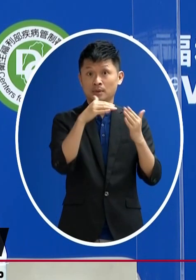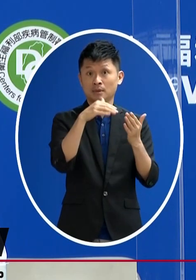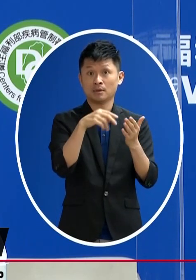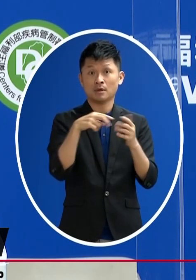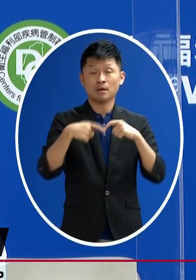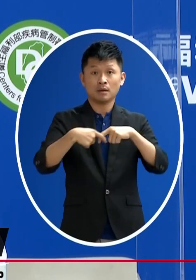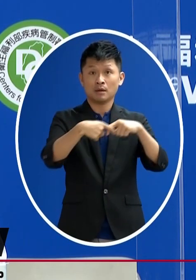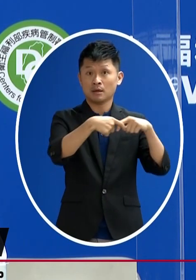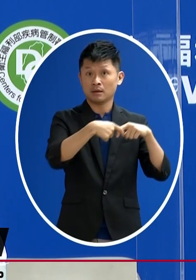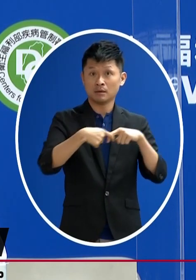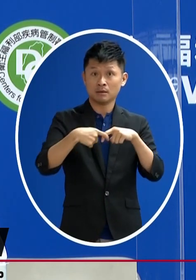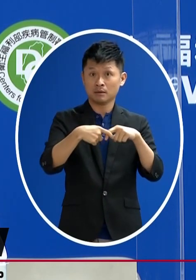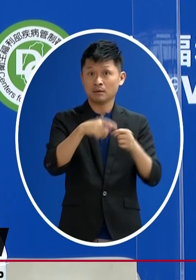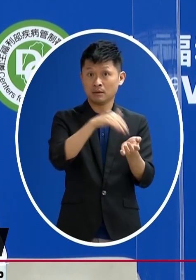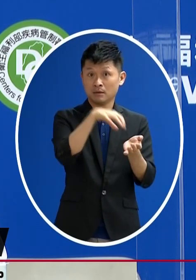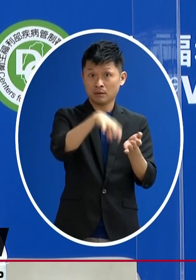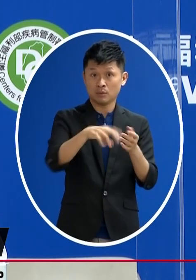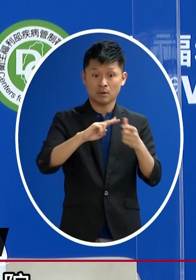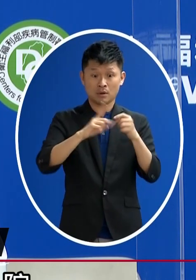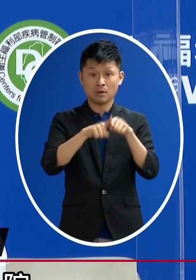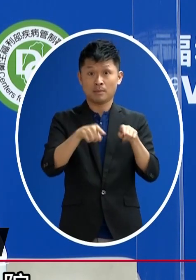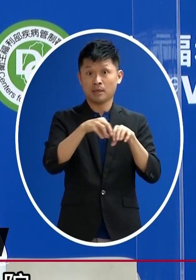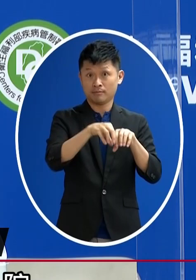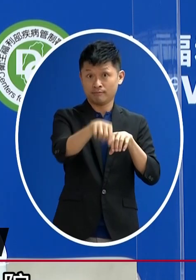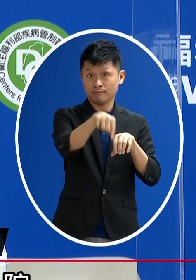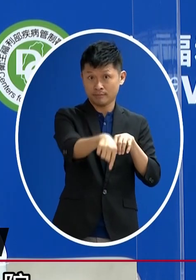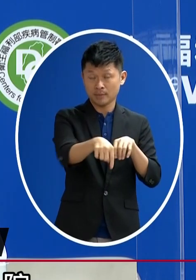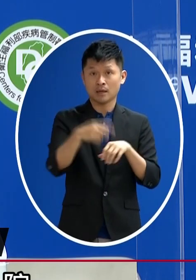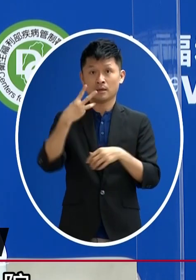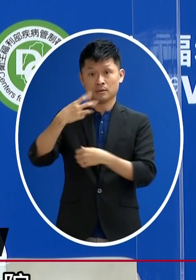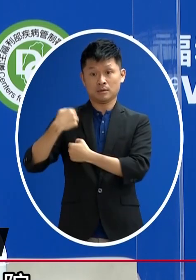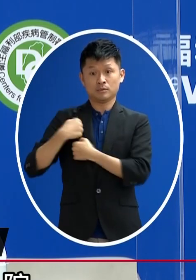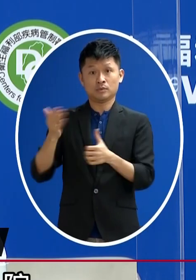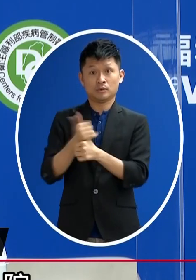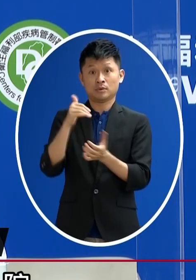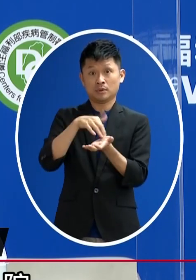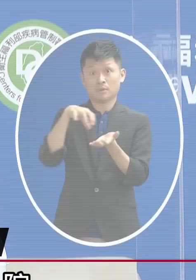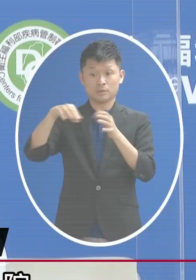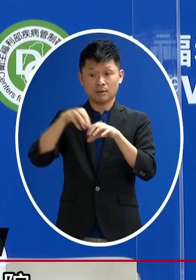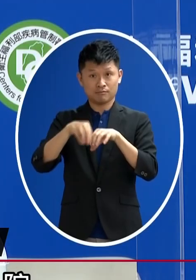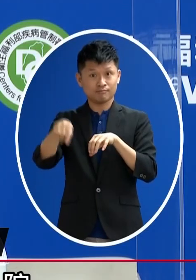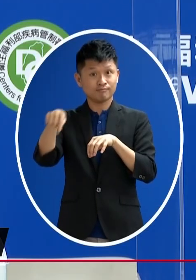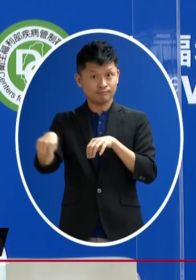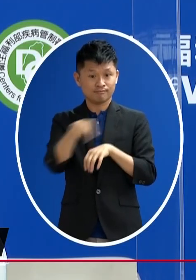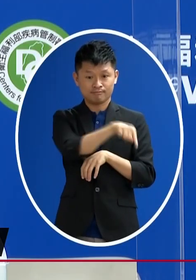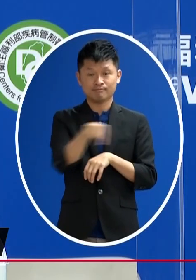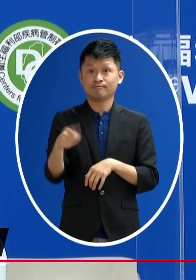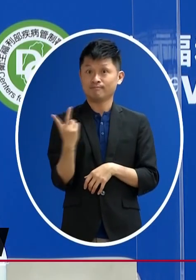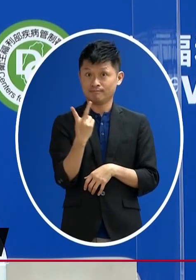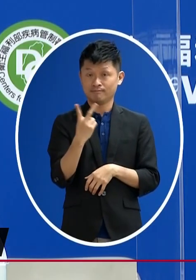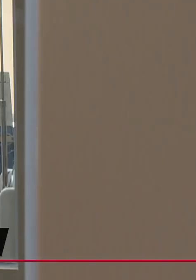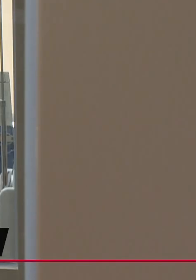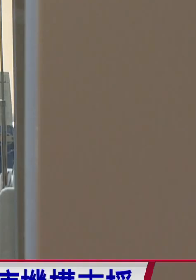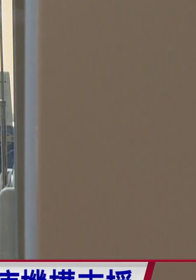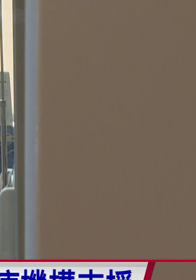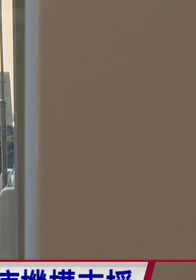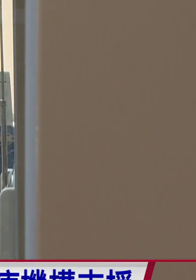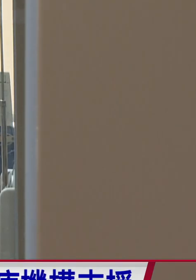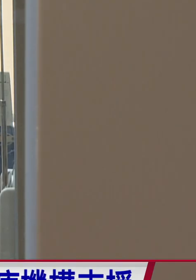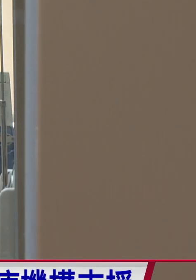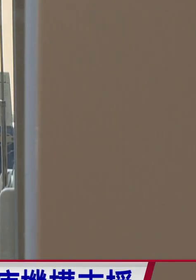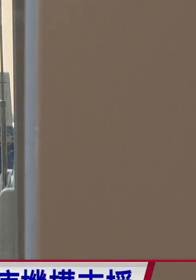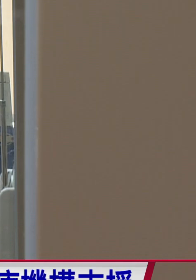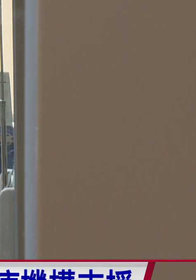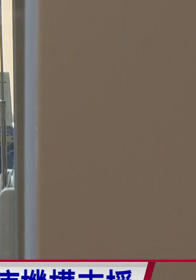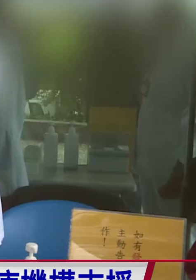院的和平院区及三军总医院的松山分院，那不限一人一室。 因应疫